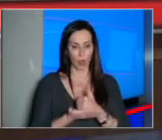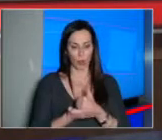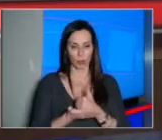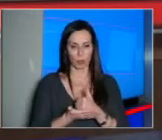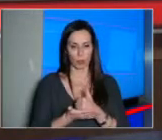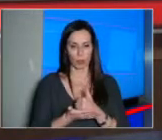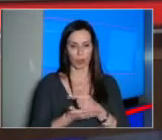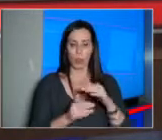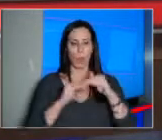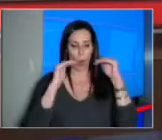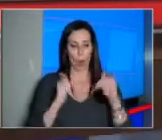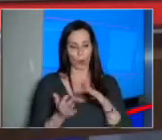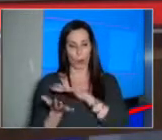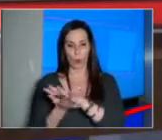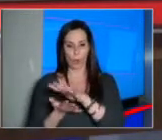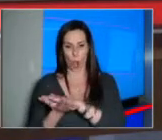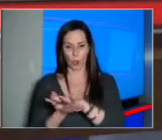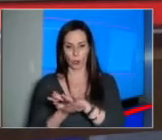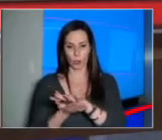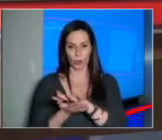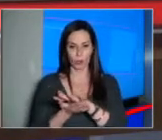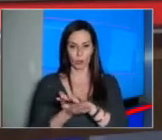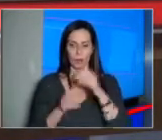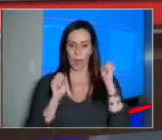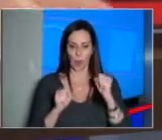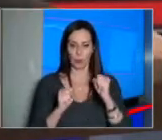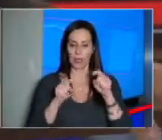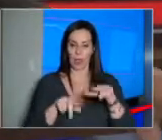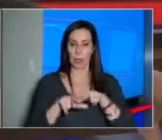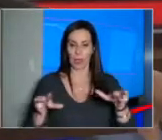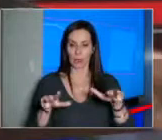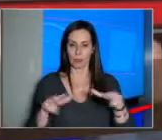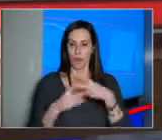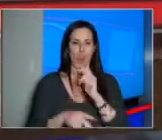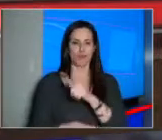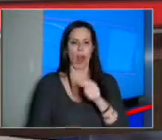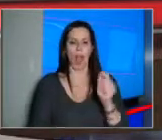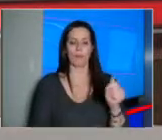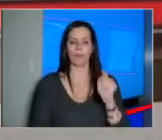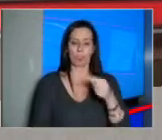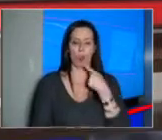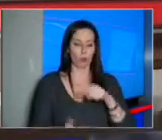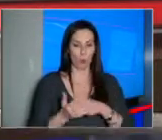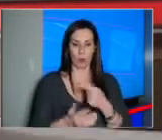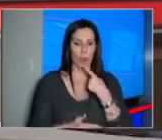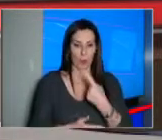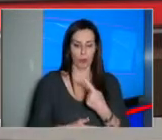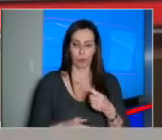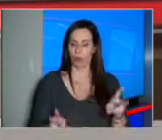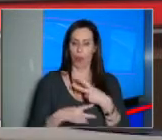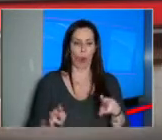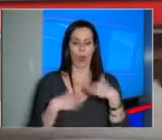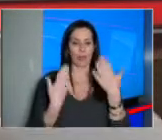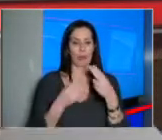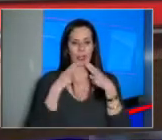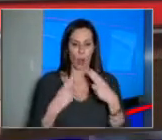תהיינה פחותות מההוצאות, והביטוח לאומי יגיע למצב של חדלות פירעון, ואומר לא נוכל לתת